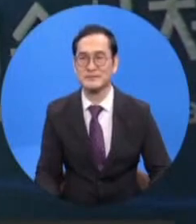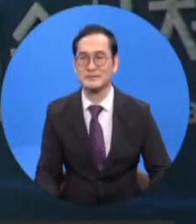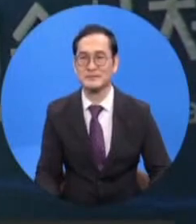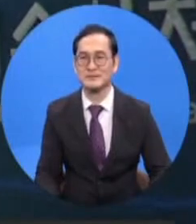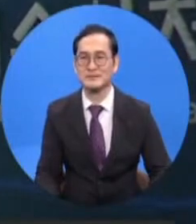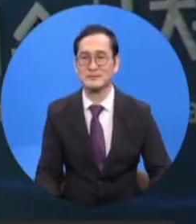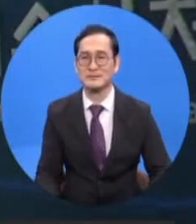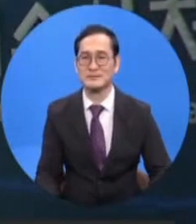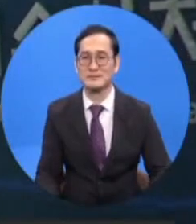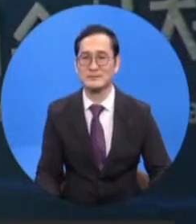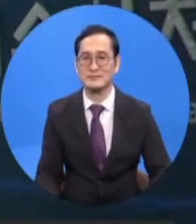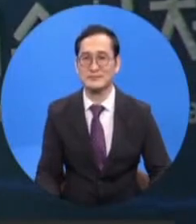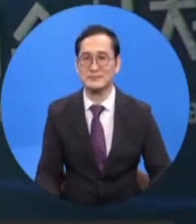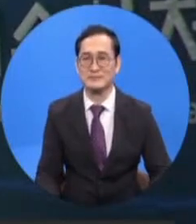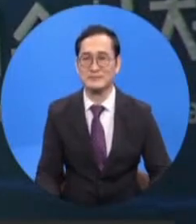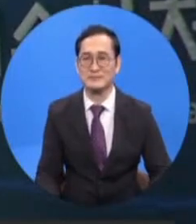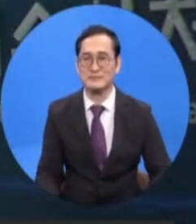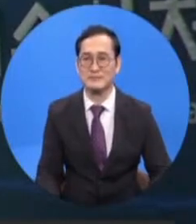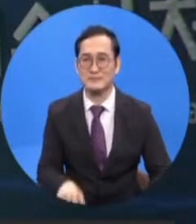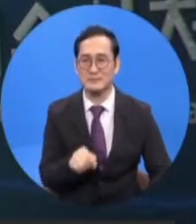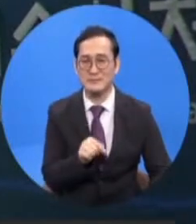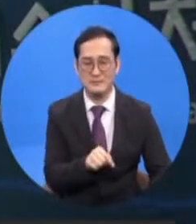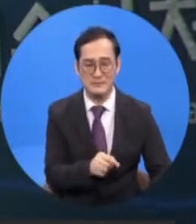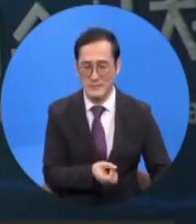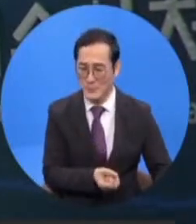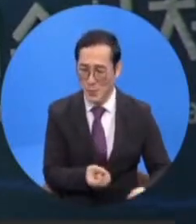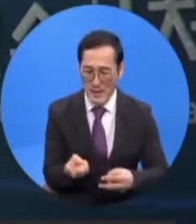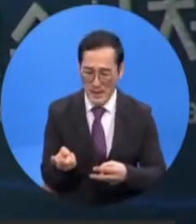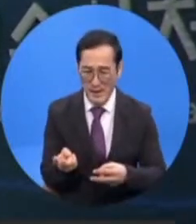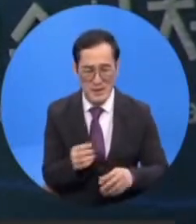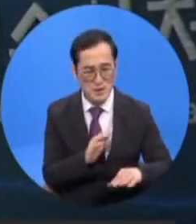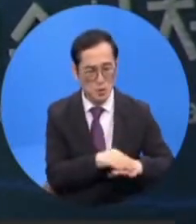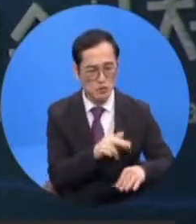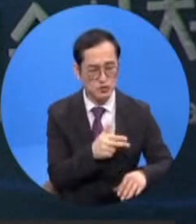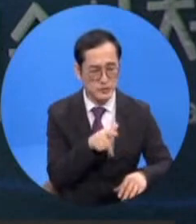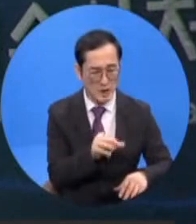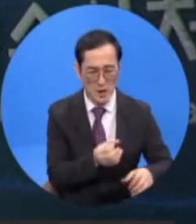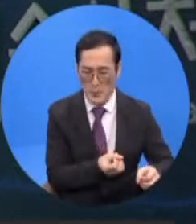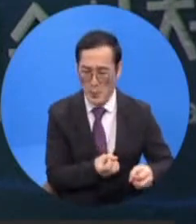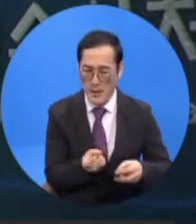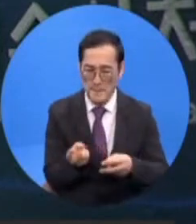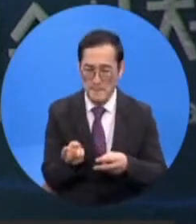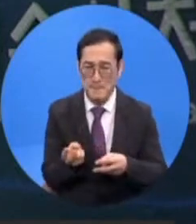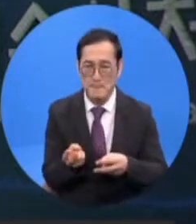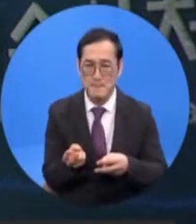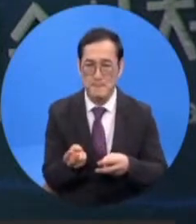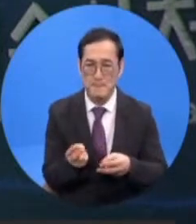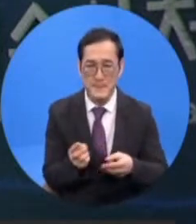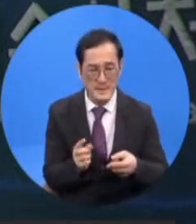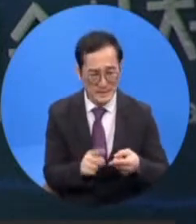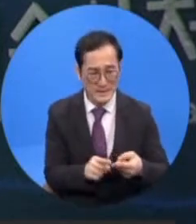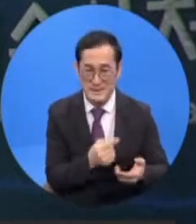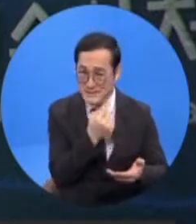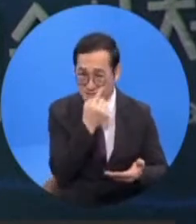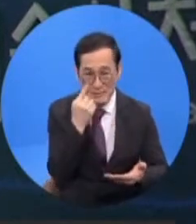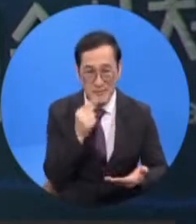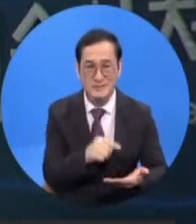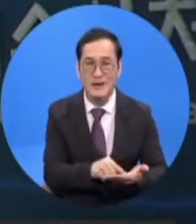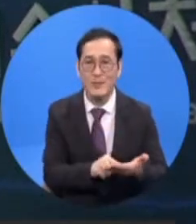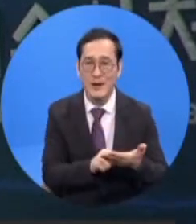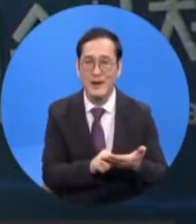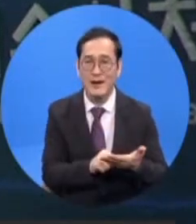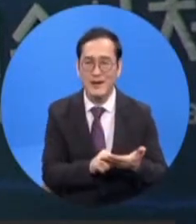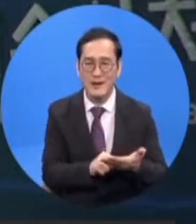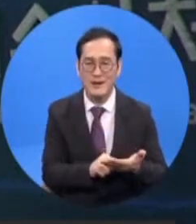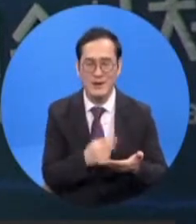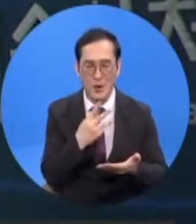보낼 이거는 유조 굉장히 위조된 게 아니다 라 까지만 지금 화기를 하고 지금 넘긴 상태인데 자 그 사실과